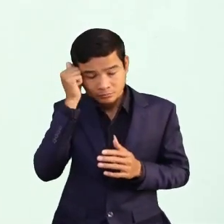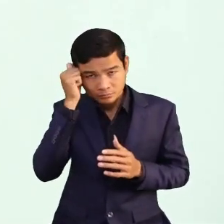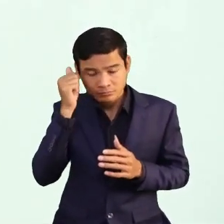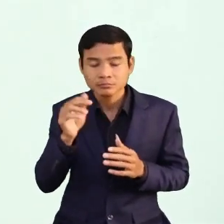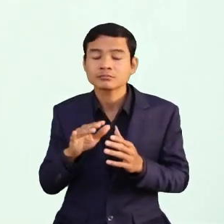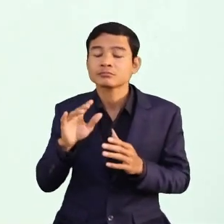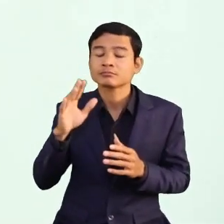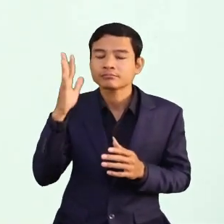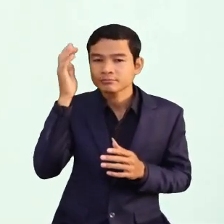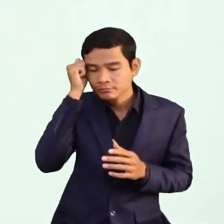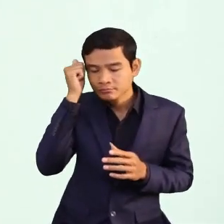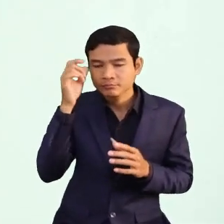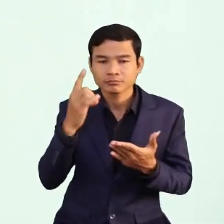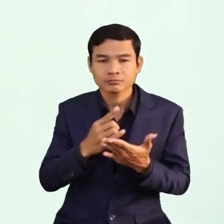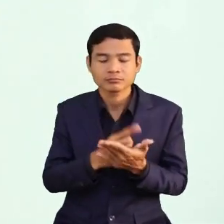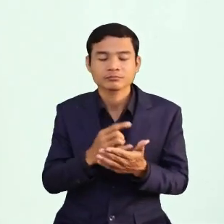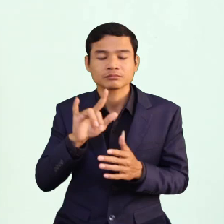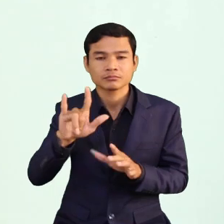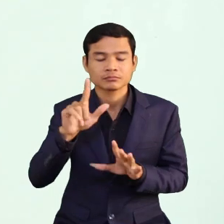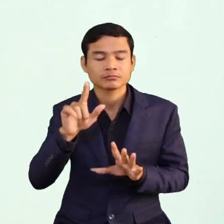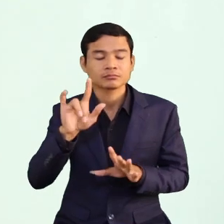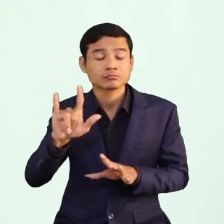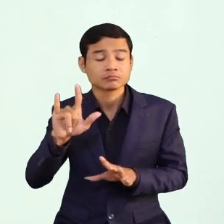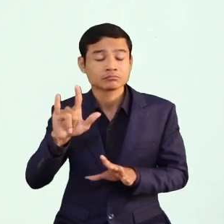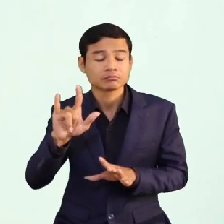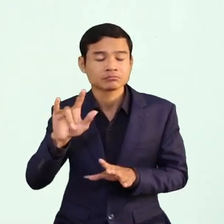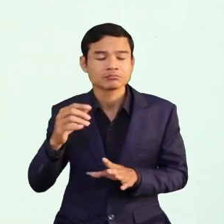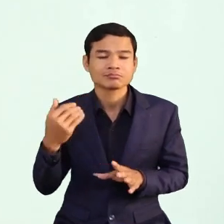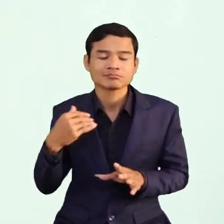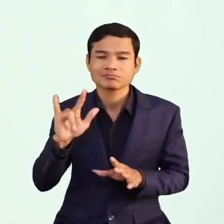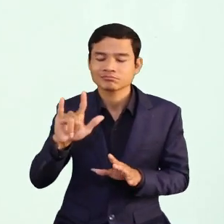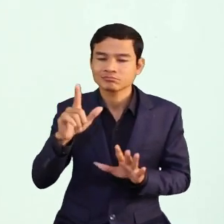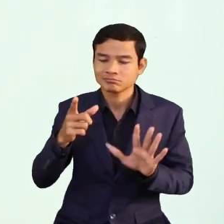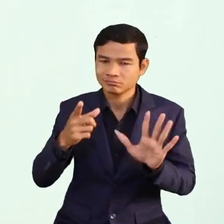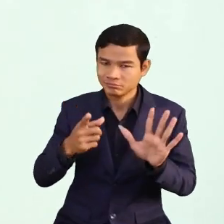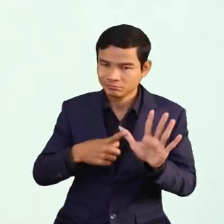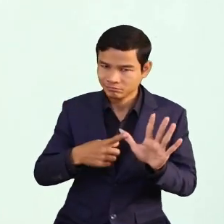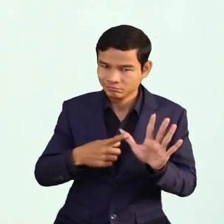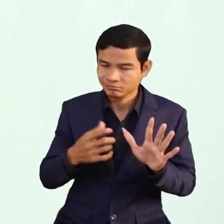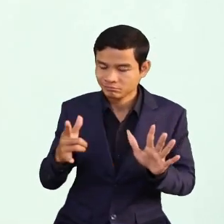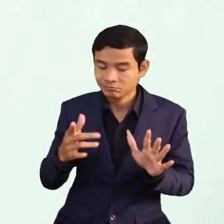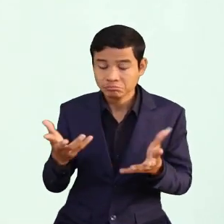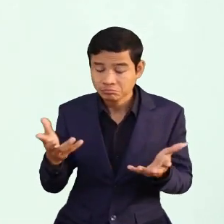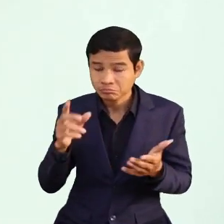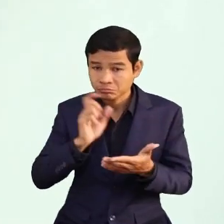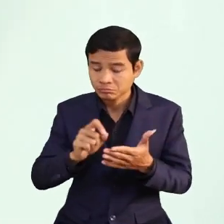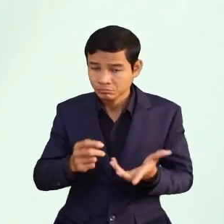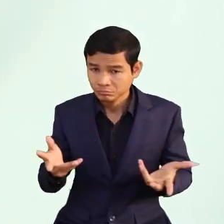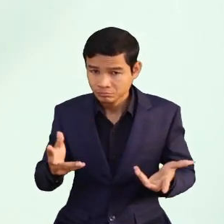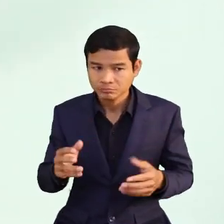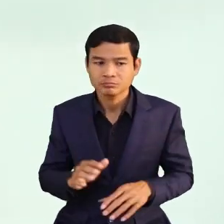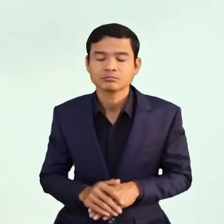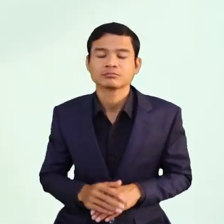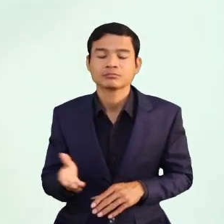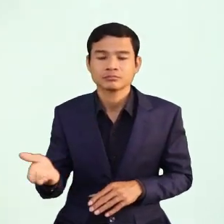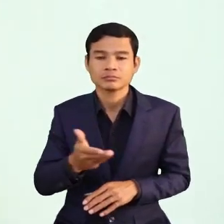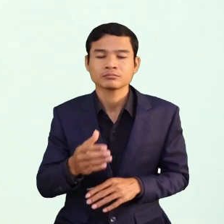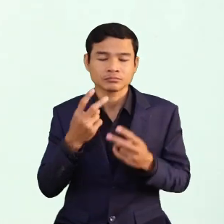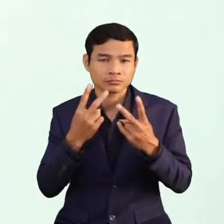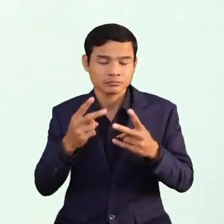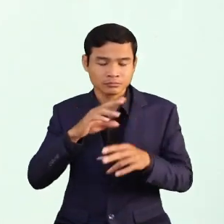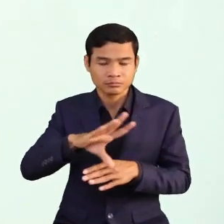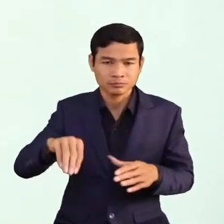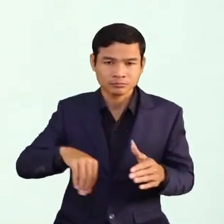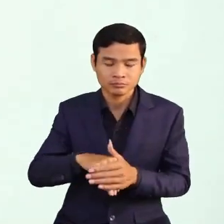ឆាចាកាលណាបផ្សំជាមួយនឹងស្រអាតើយើងសរសេរបយ៉ាងម៉េចដែរចាប៉ះមើលទាំងអ